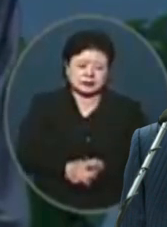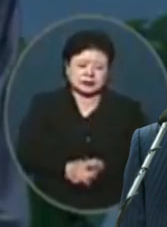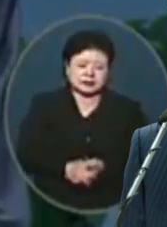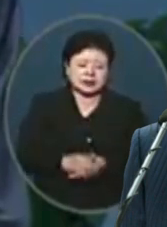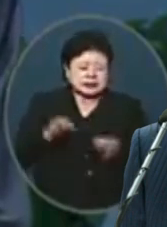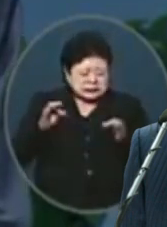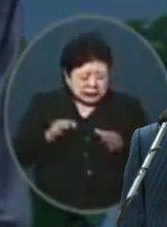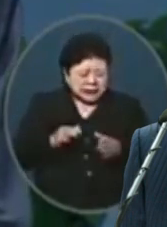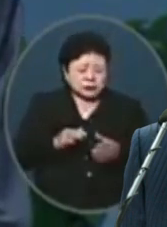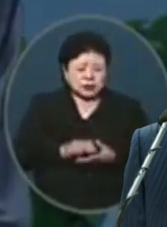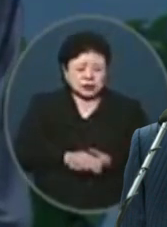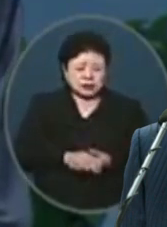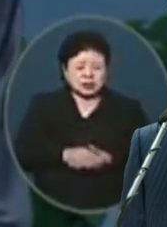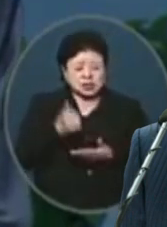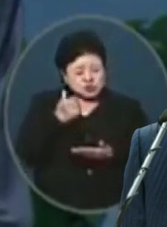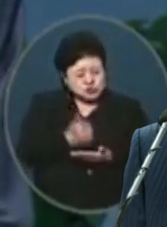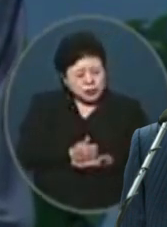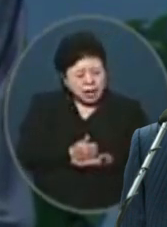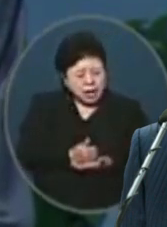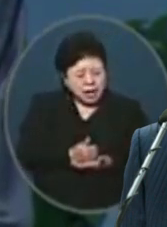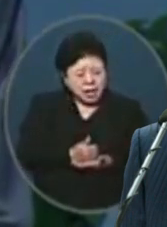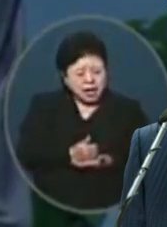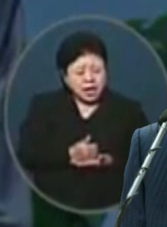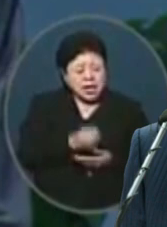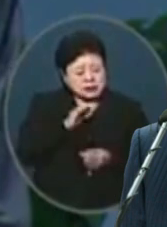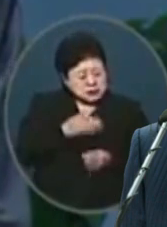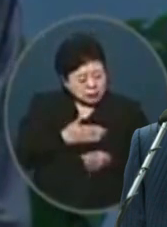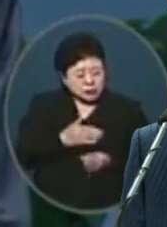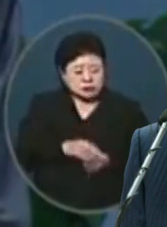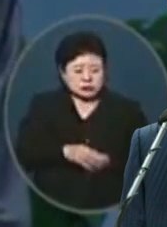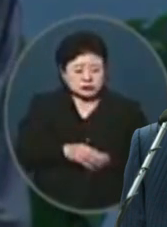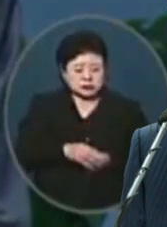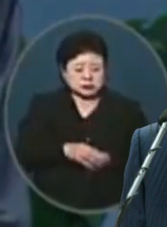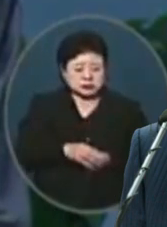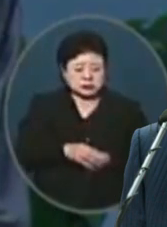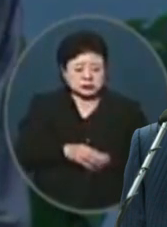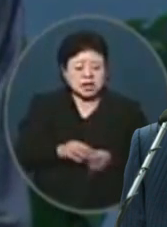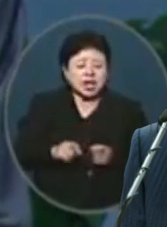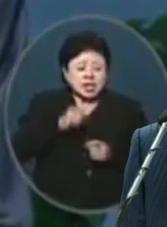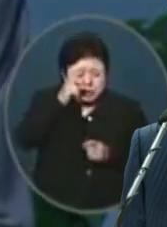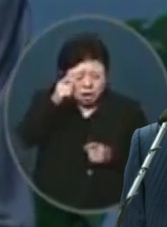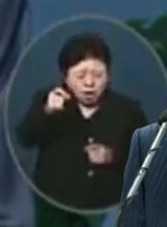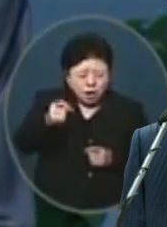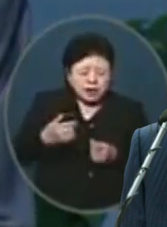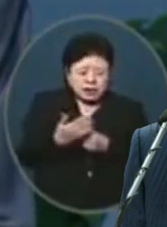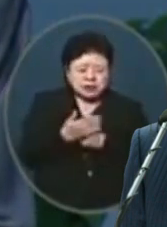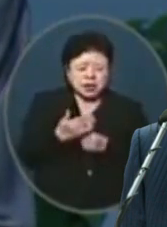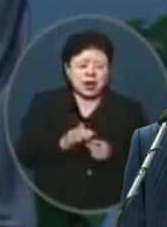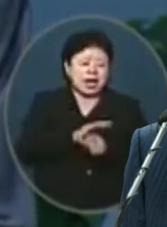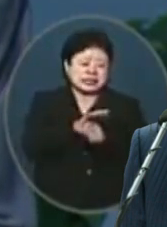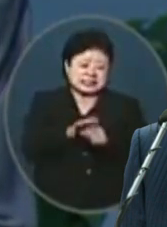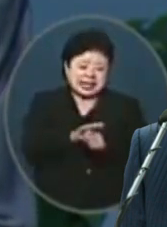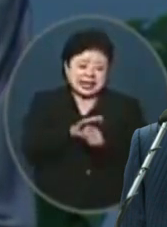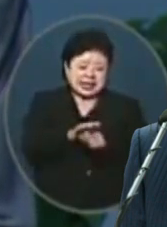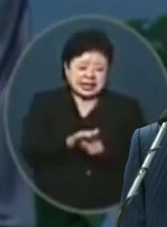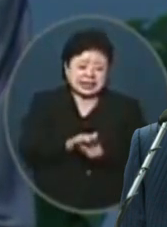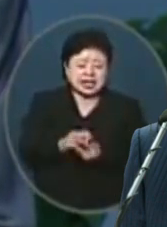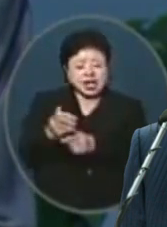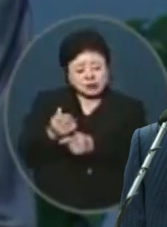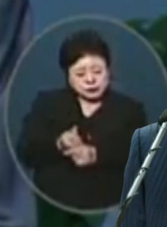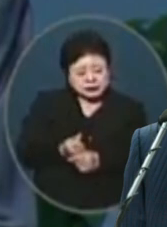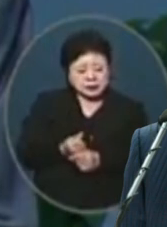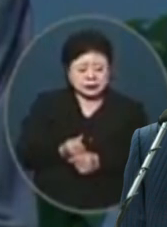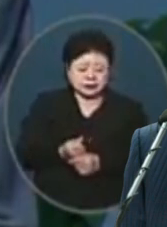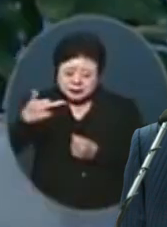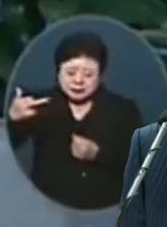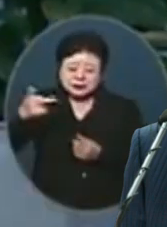일시적인 죄와 잘못이 영원한 은혜와 영원한 사랑에 붙잡혀 있는